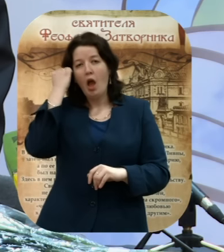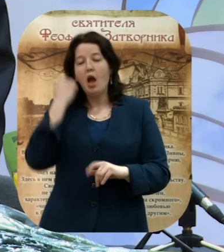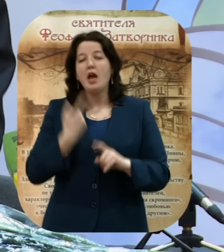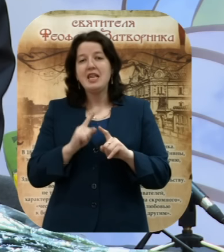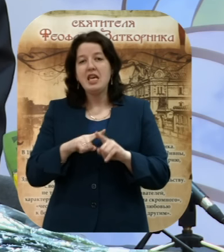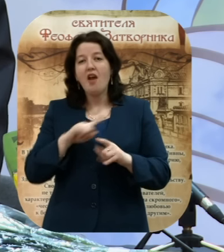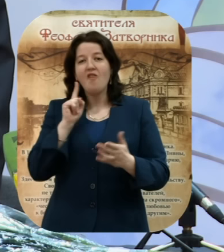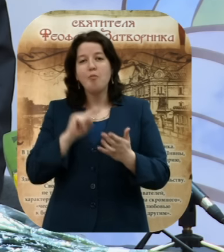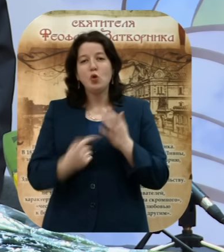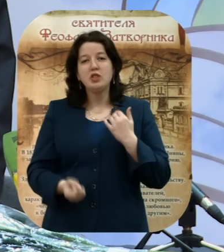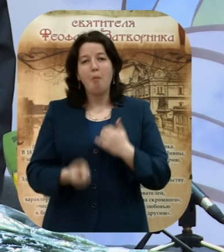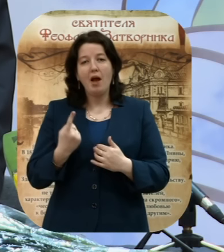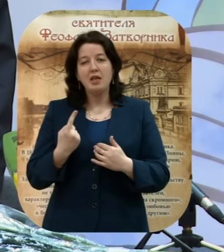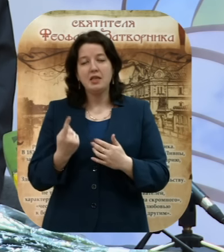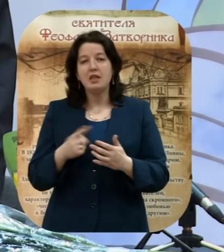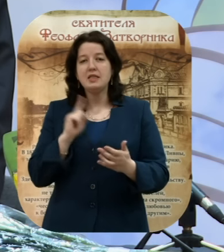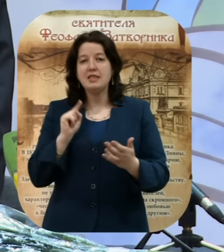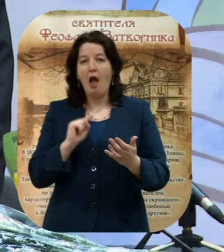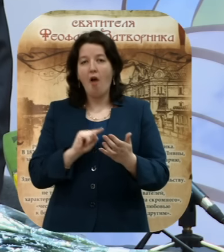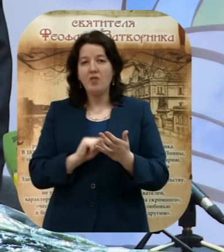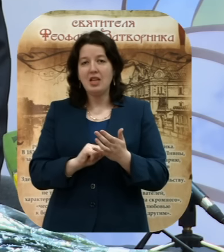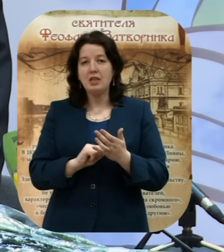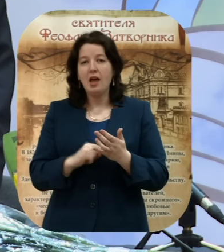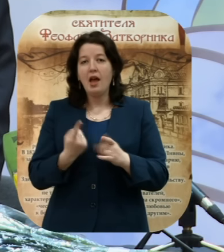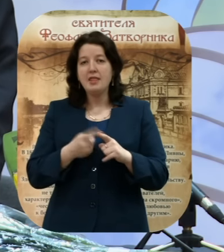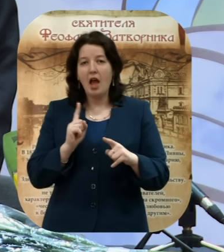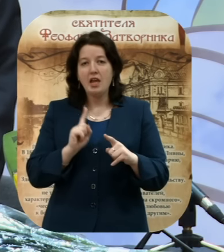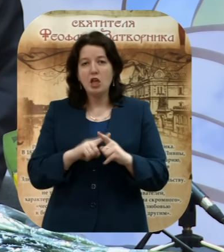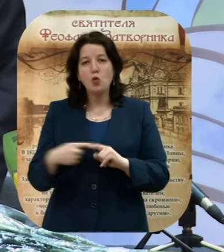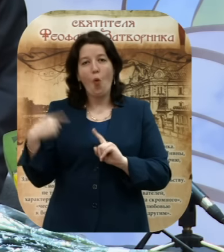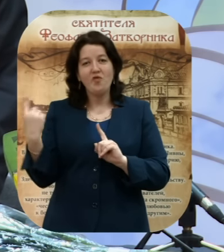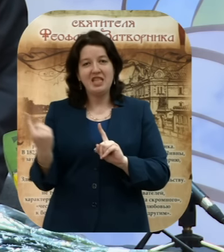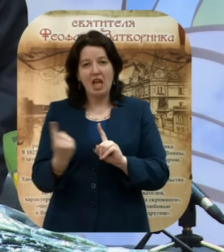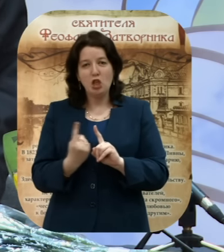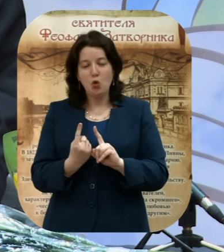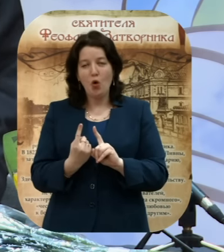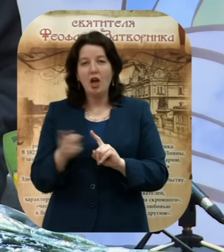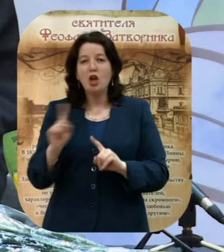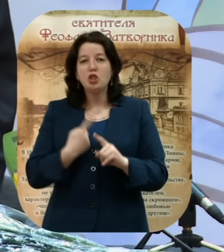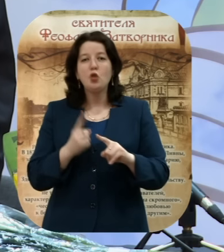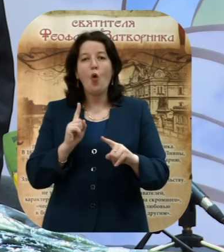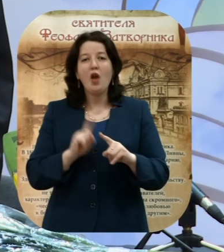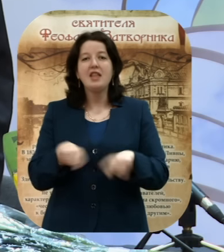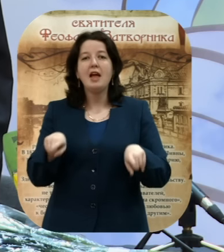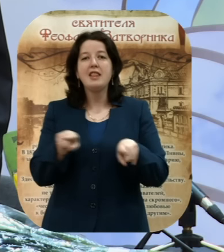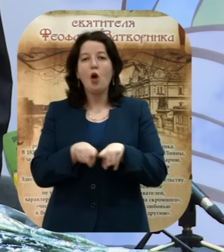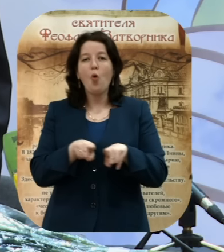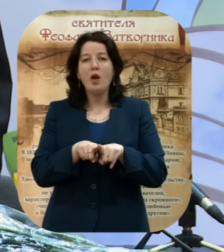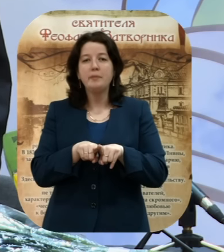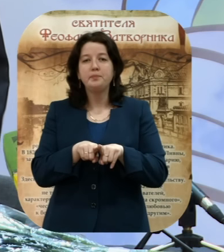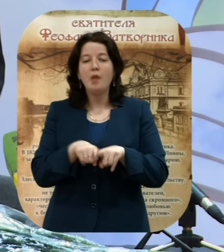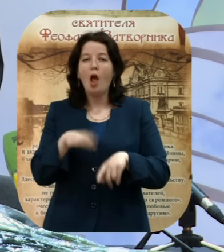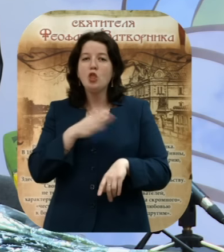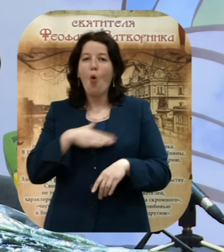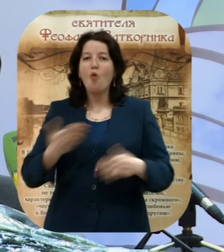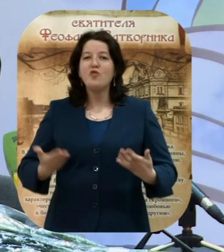был поставлен на эту встречу. Что это такое духовная жизнь, с чем она